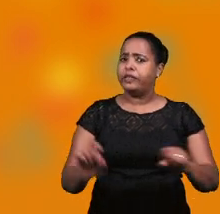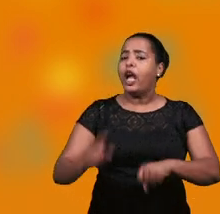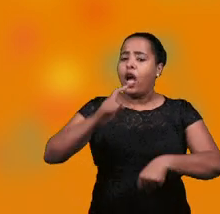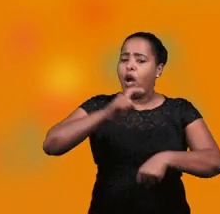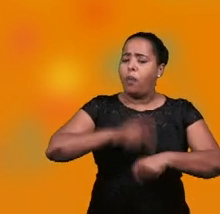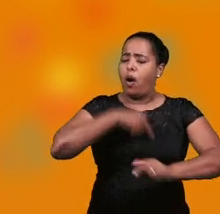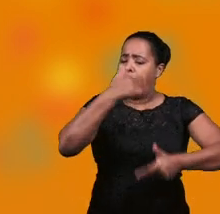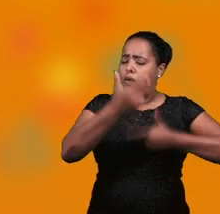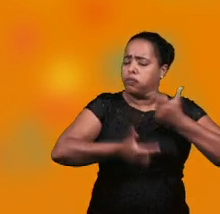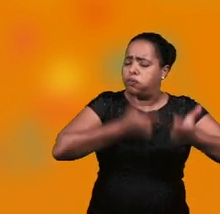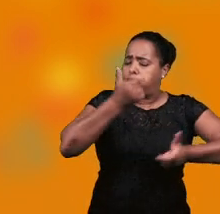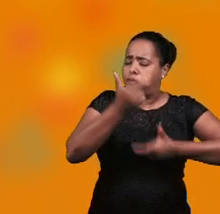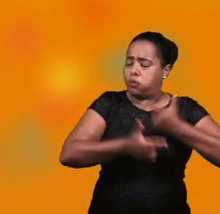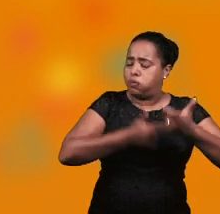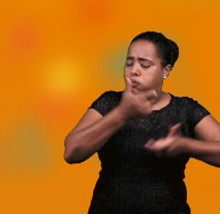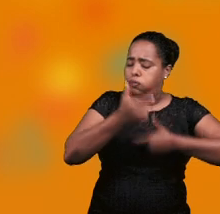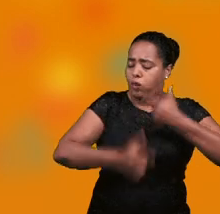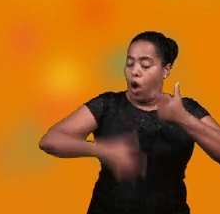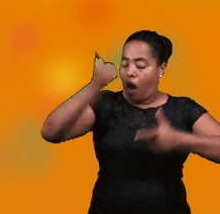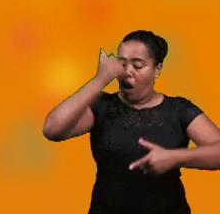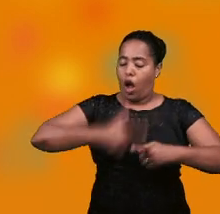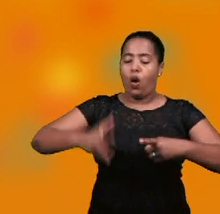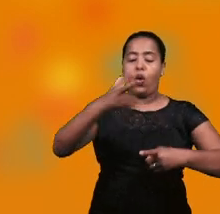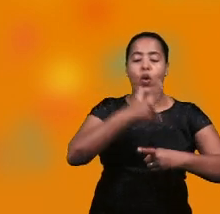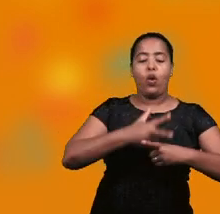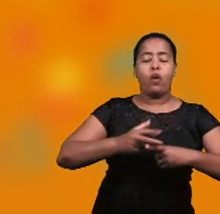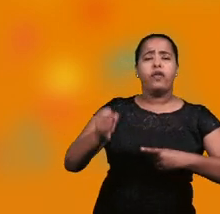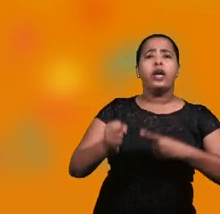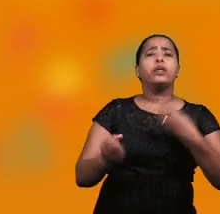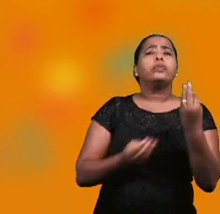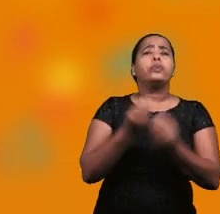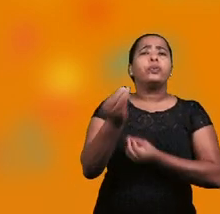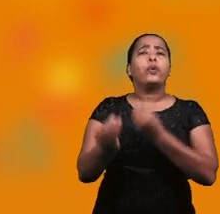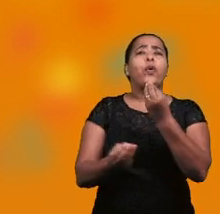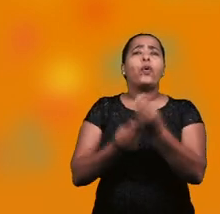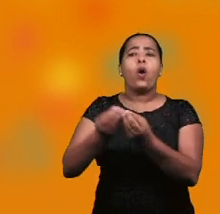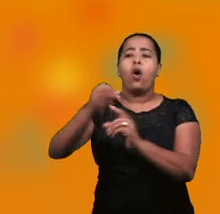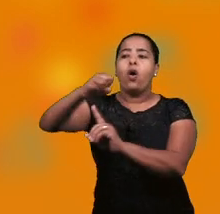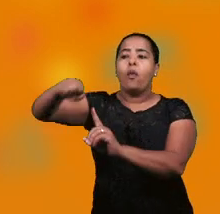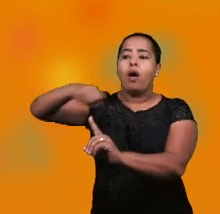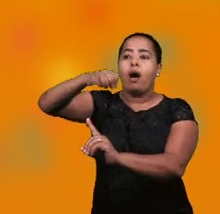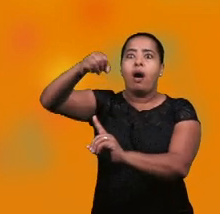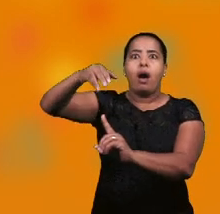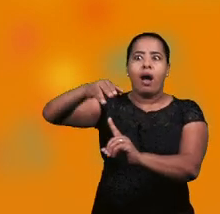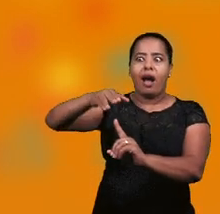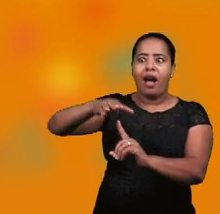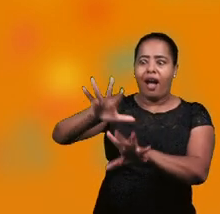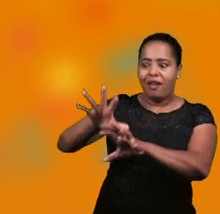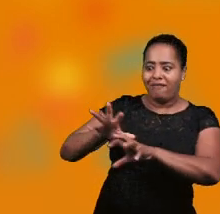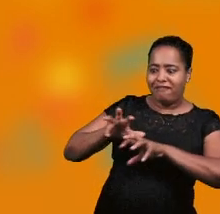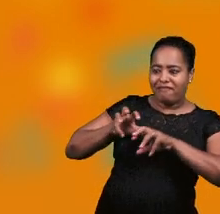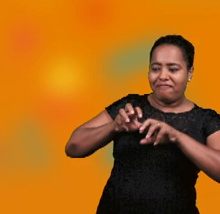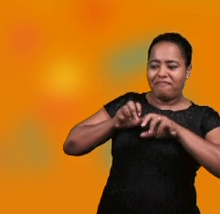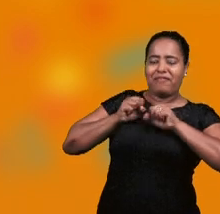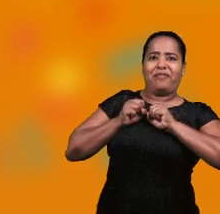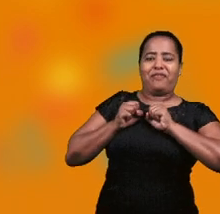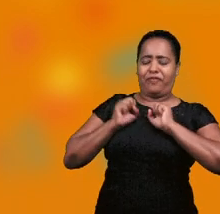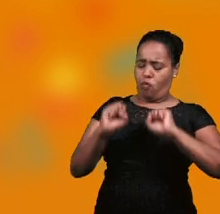Nas batalhas sou vencedor, uso as armas